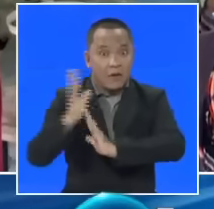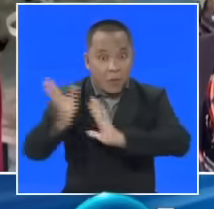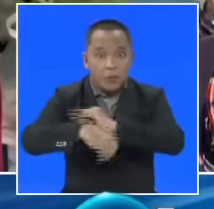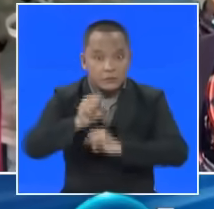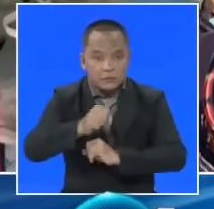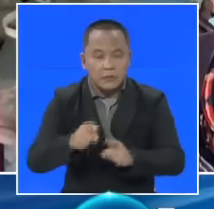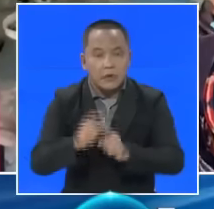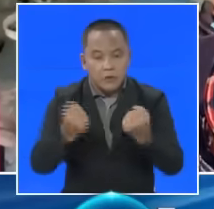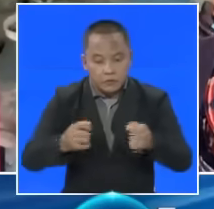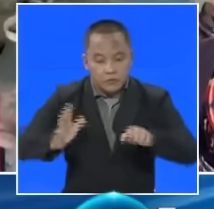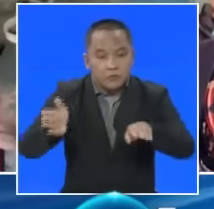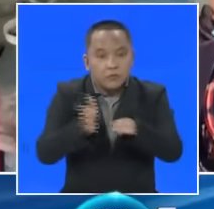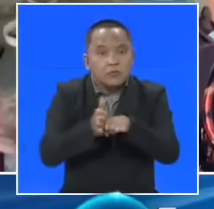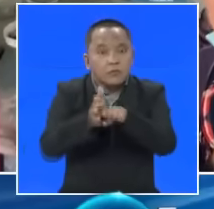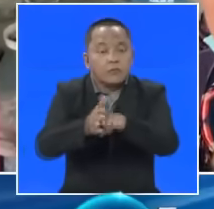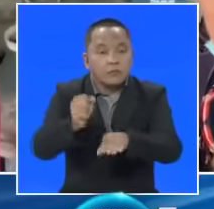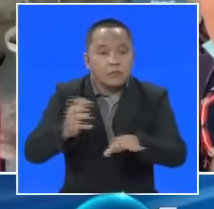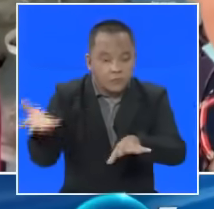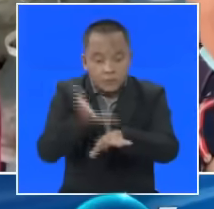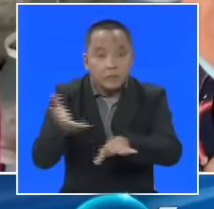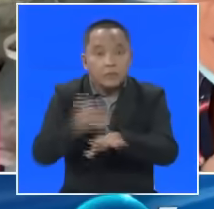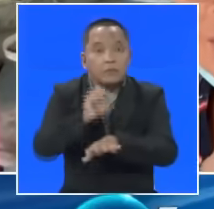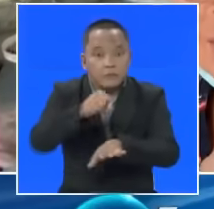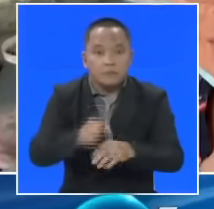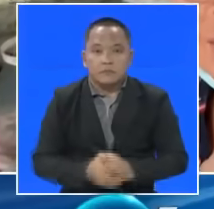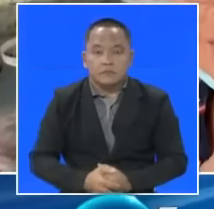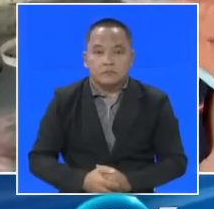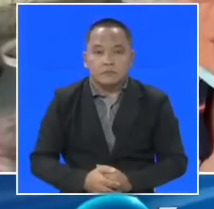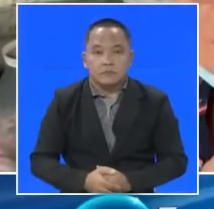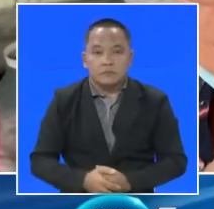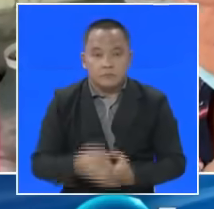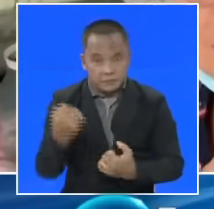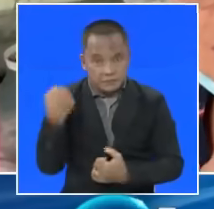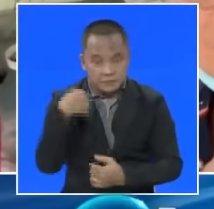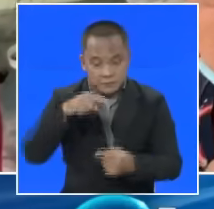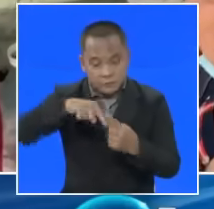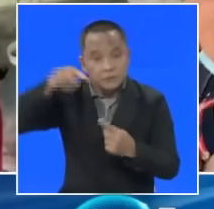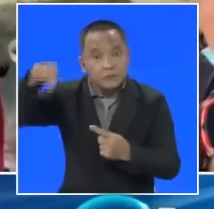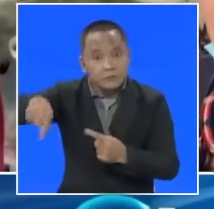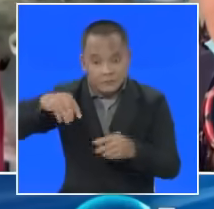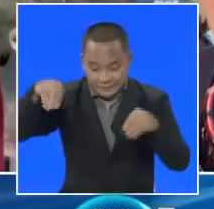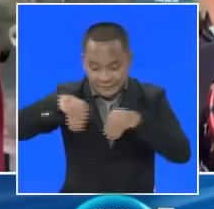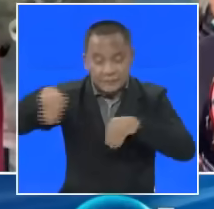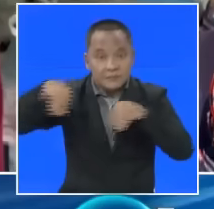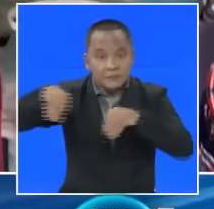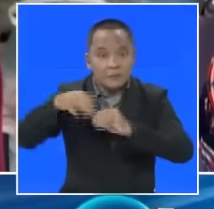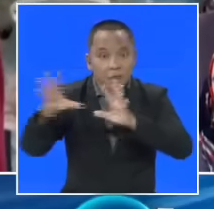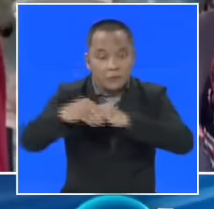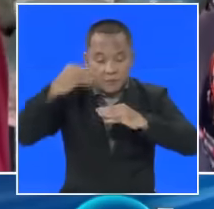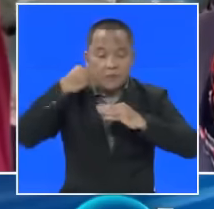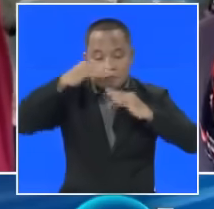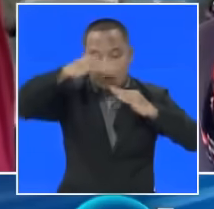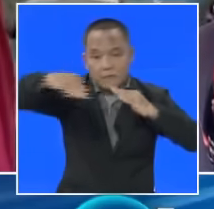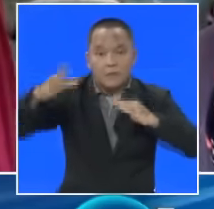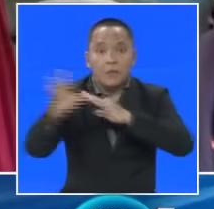จ้ะ แล้วเอารถพ่วงข้างมา ใช่ ขนไป ใช่ แล้วก็ยังมีอีกที่นึงก็คือใกล้ๆกันเนี่ยขโมยหลังคาเลยเหร